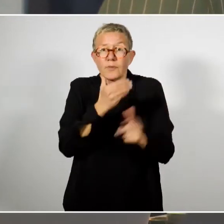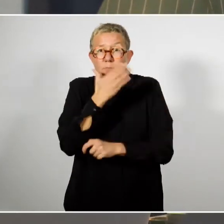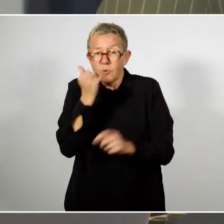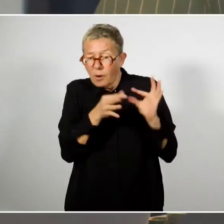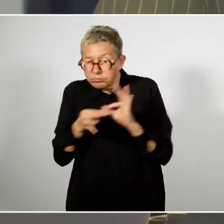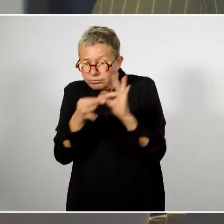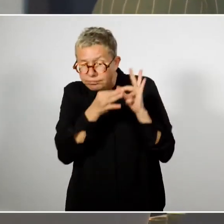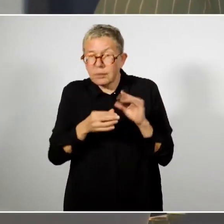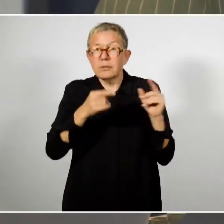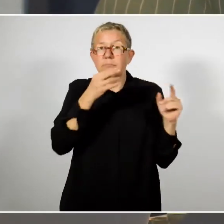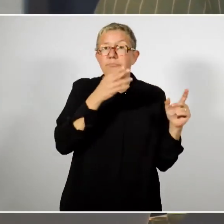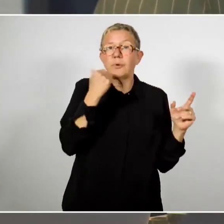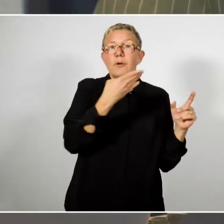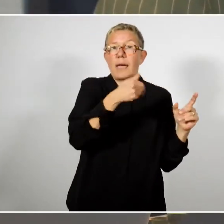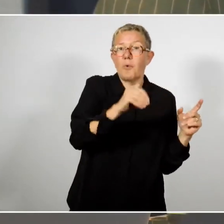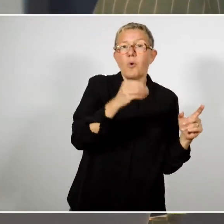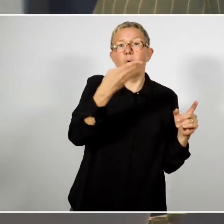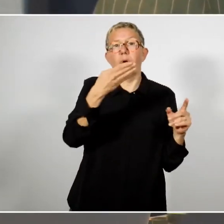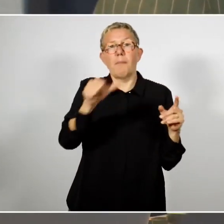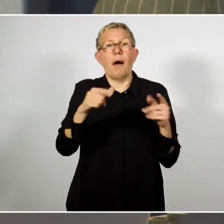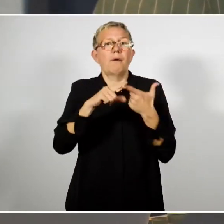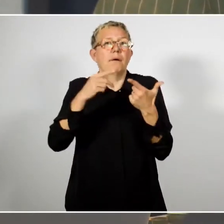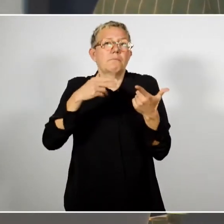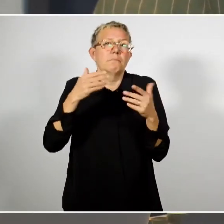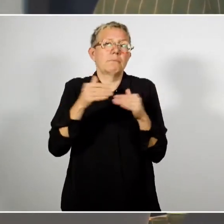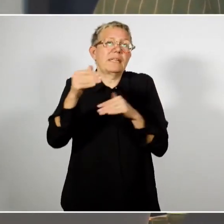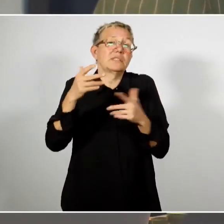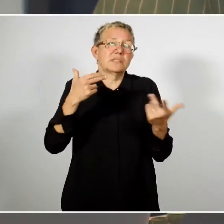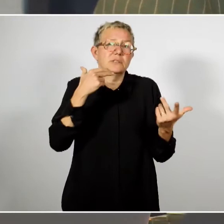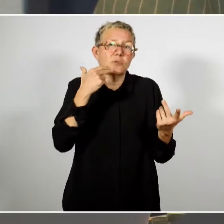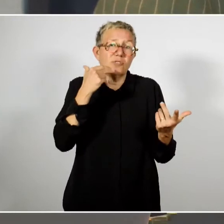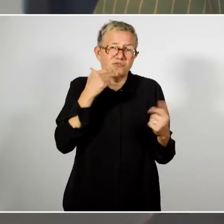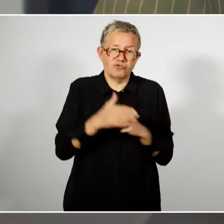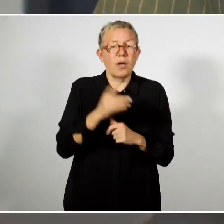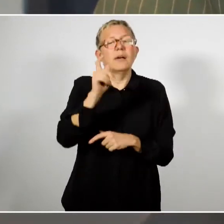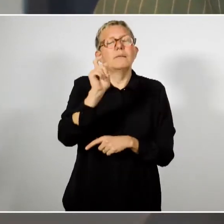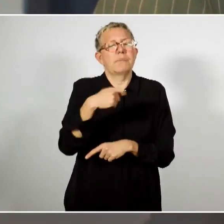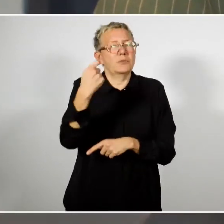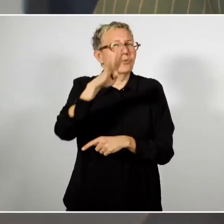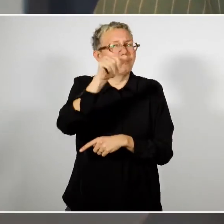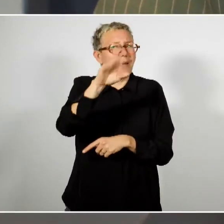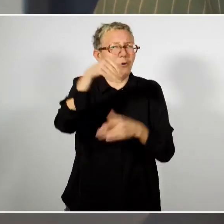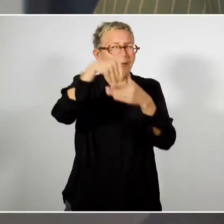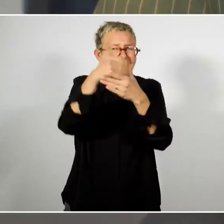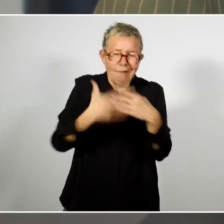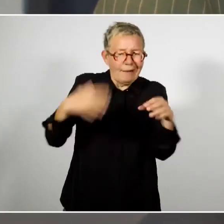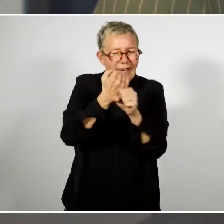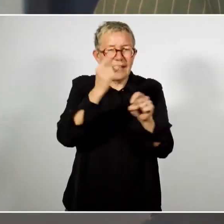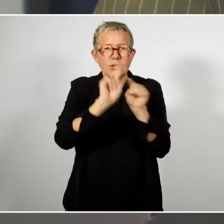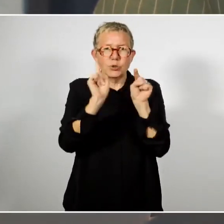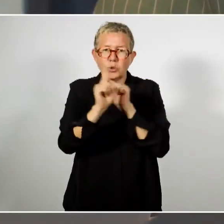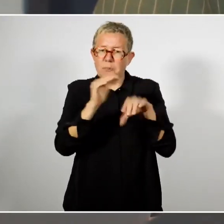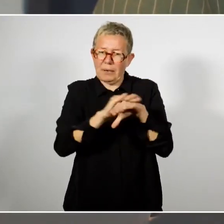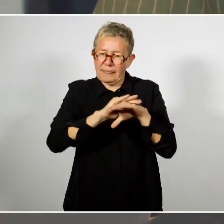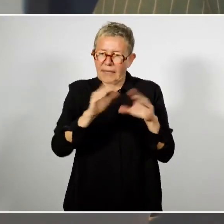maîtrise d'ouvrage et la maîtrise d'usage. Alors bien sûr, c'est la métropole qui reste le lieu d'élaboration des politiques publiques thématiques.